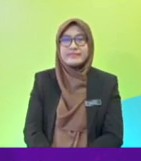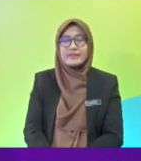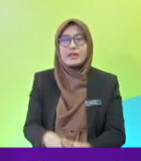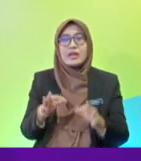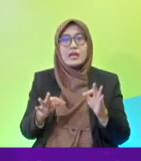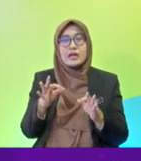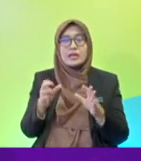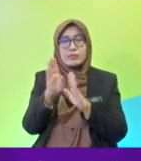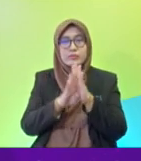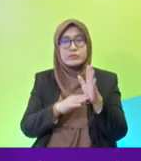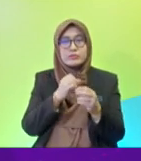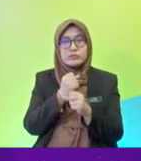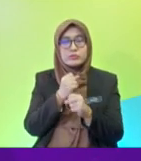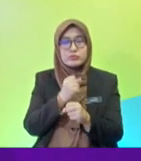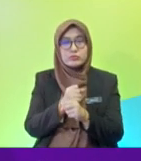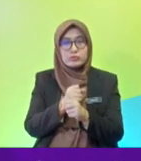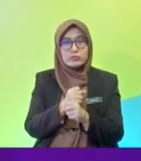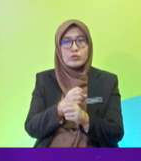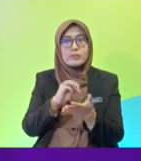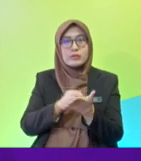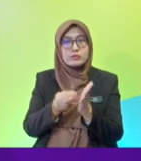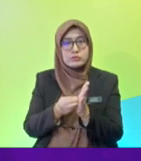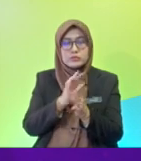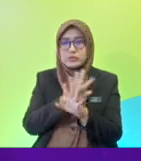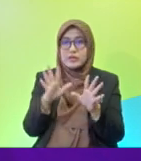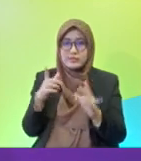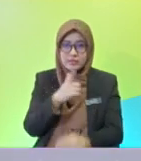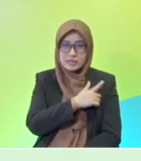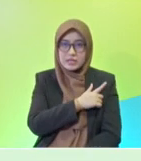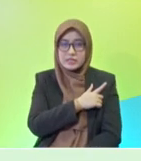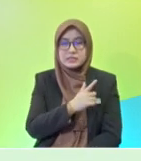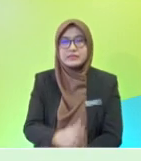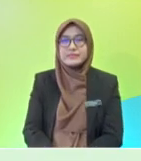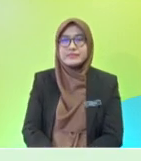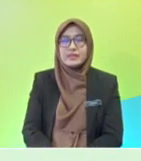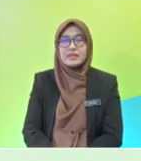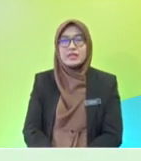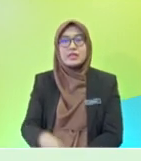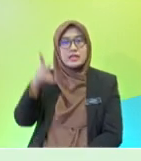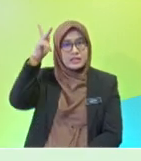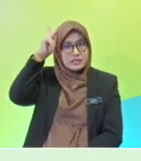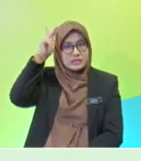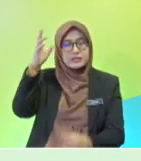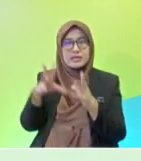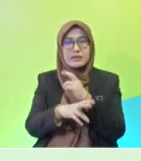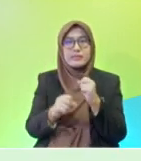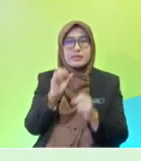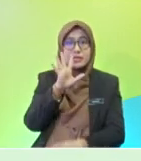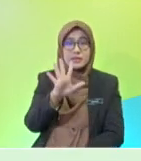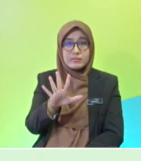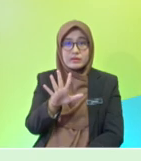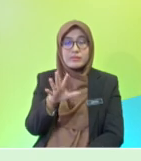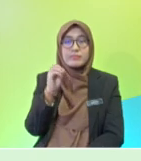Jadi Abang dan ayah Hana sangat rajin 5 bintang juga Cikgu bagi untuk kasih siapa